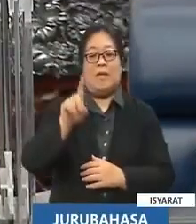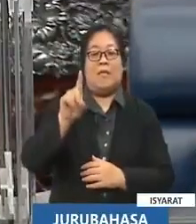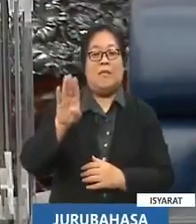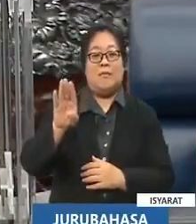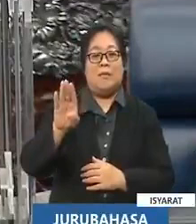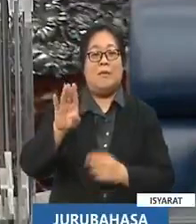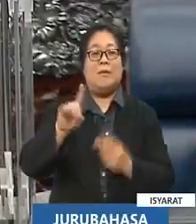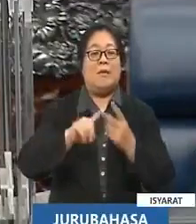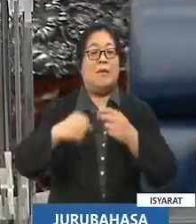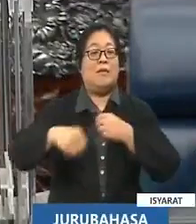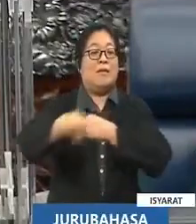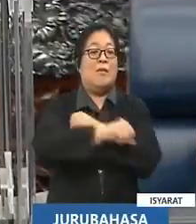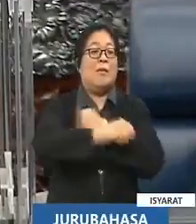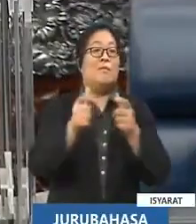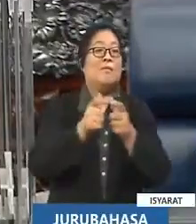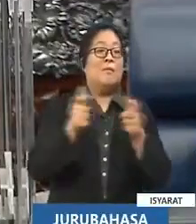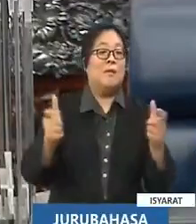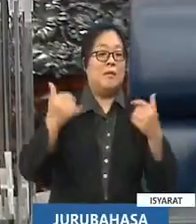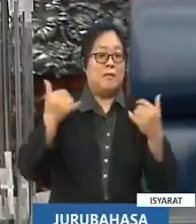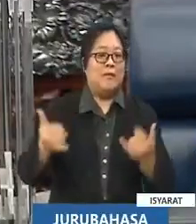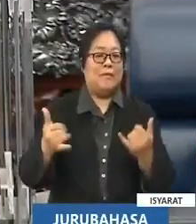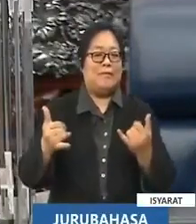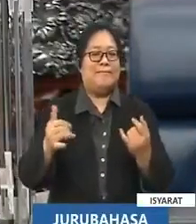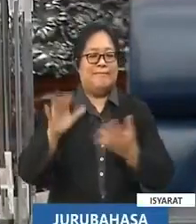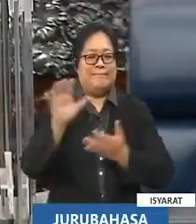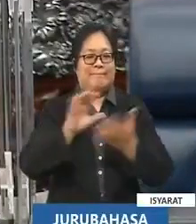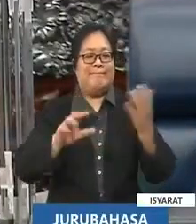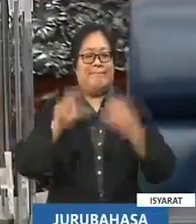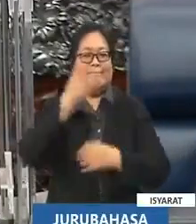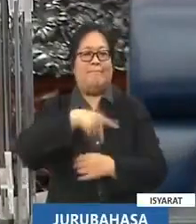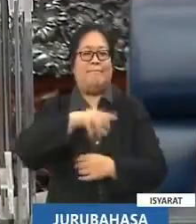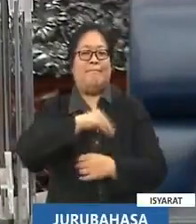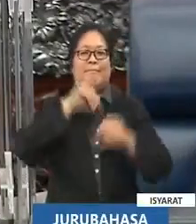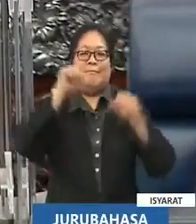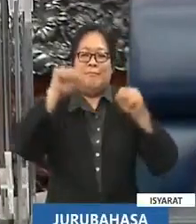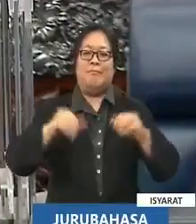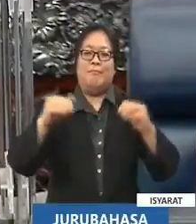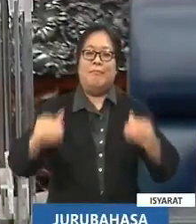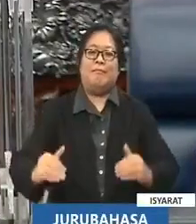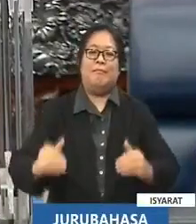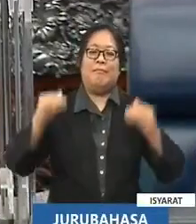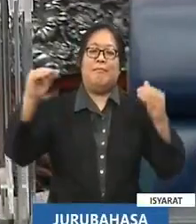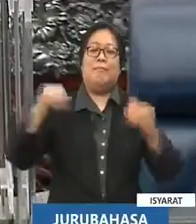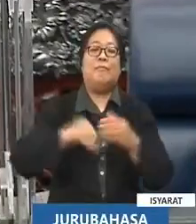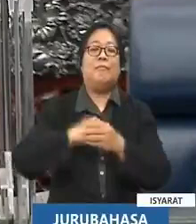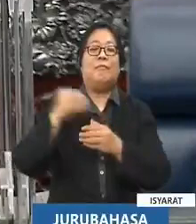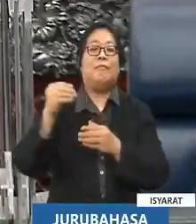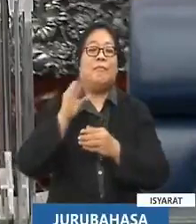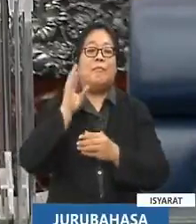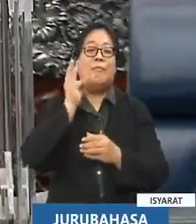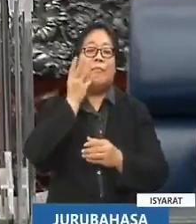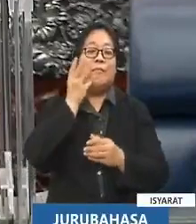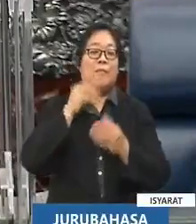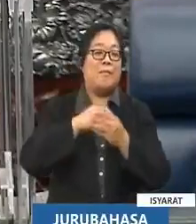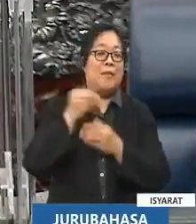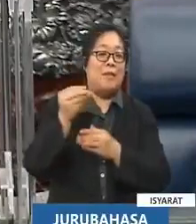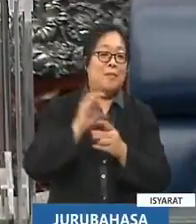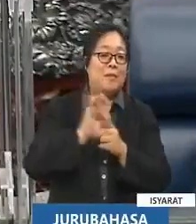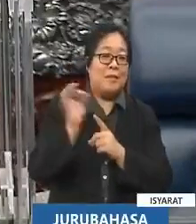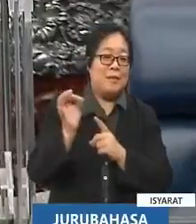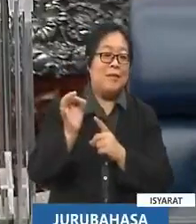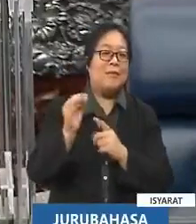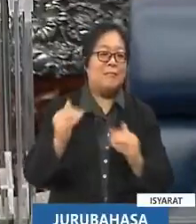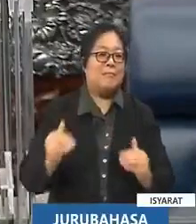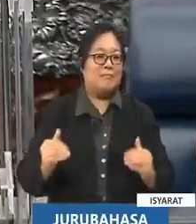smartflower skala besar yang sedang diolah oleh Kementerian ini akan mampu meningkatkan pengeluaran berasa padi beras negara